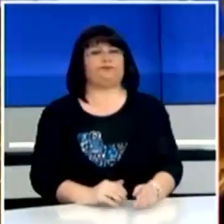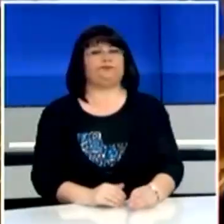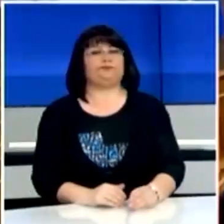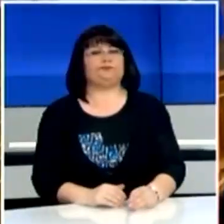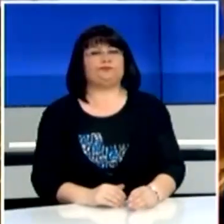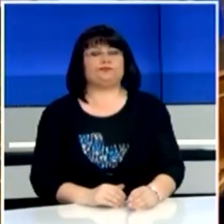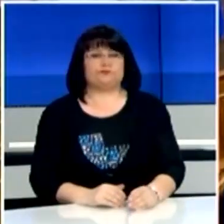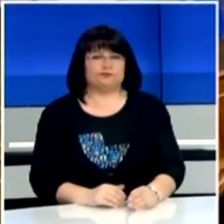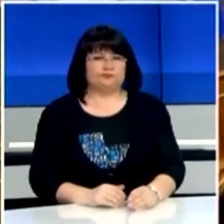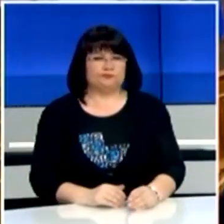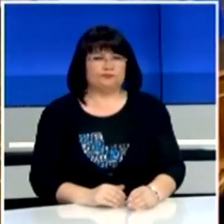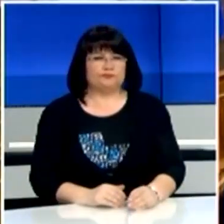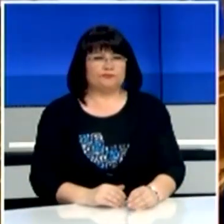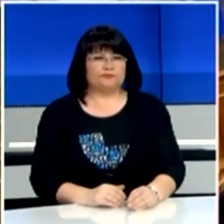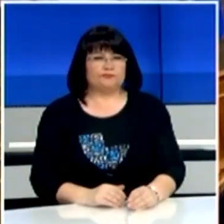Πόση